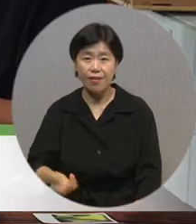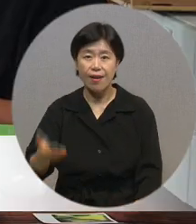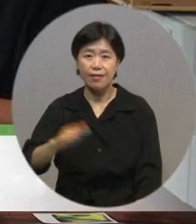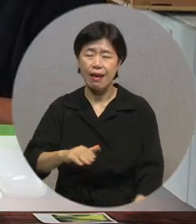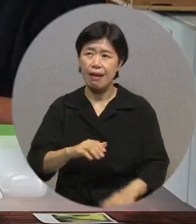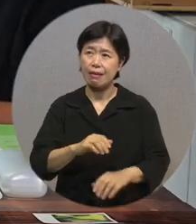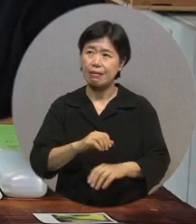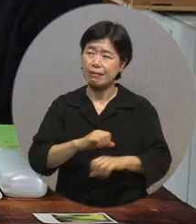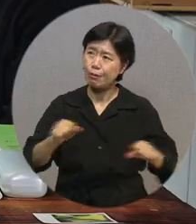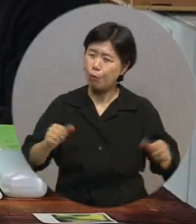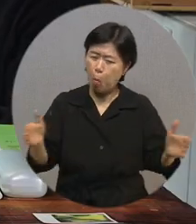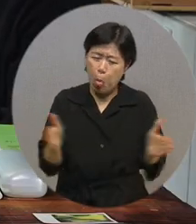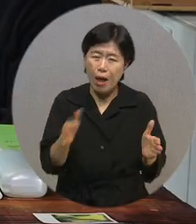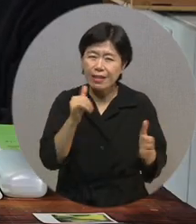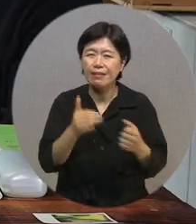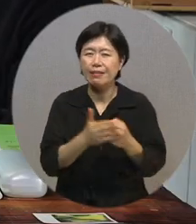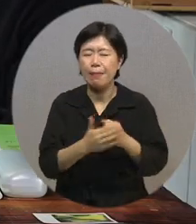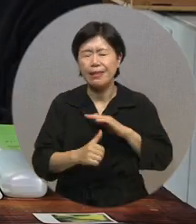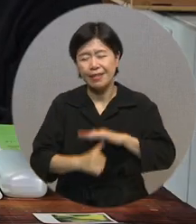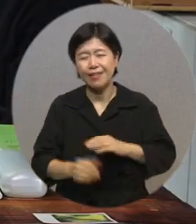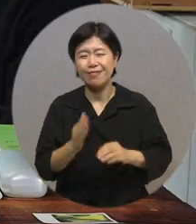있습니다.